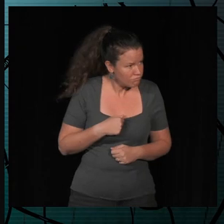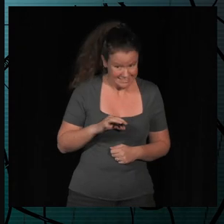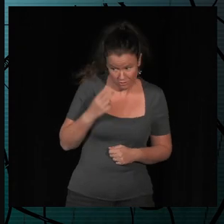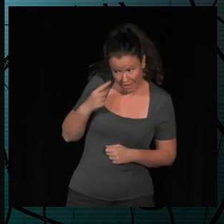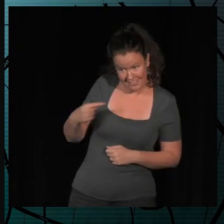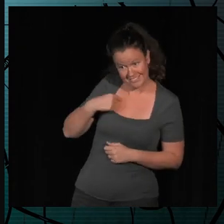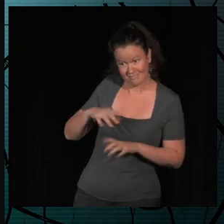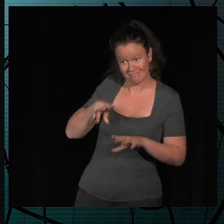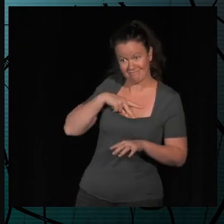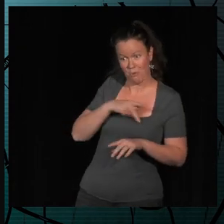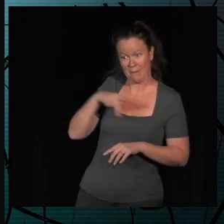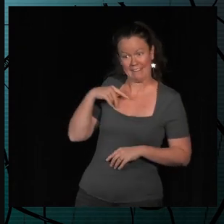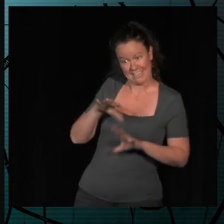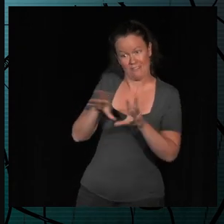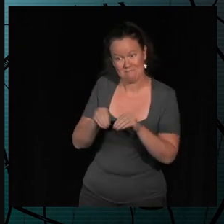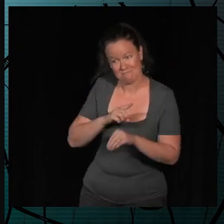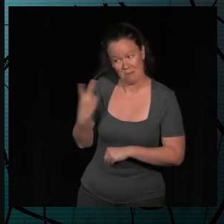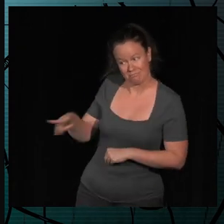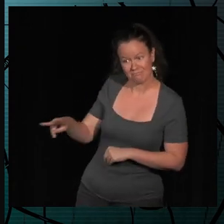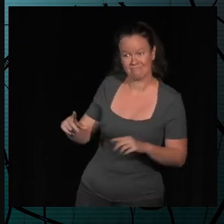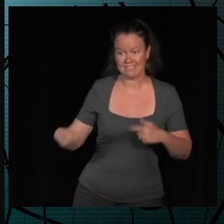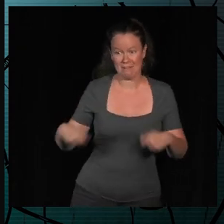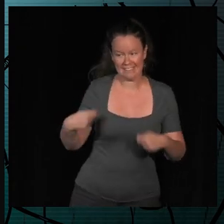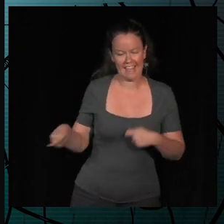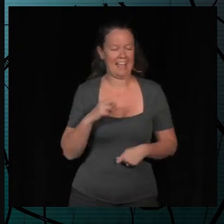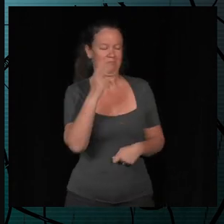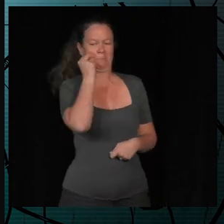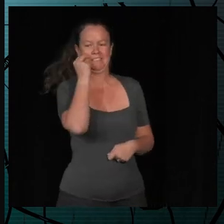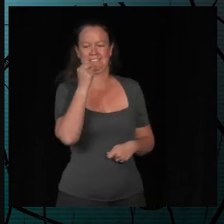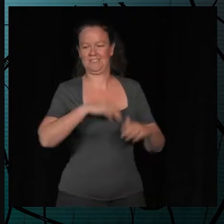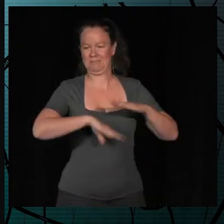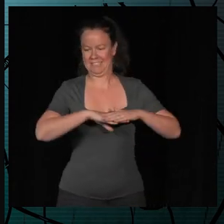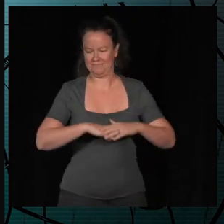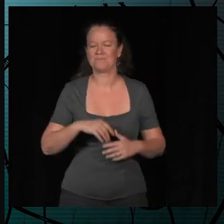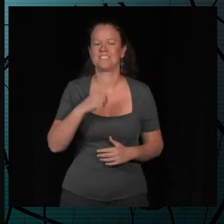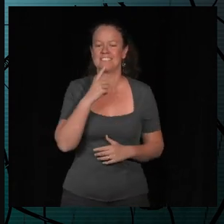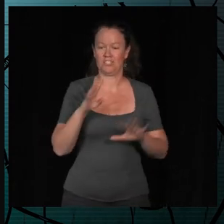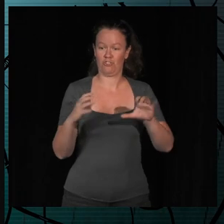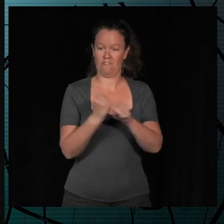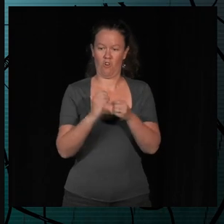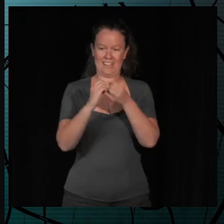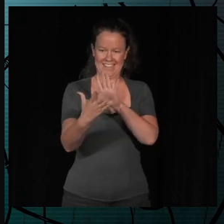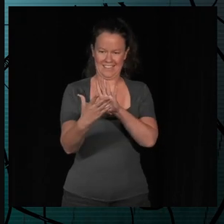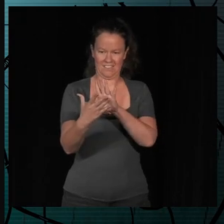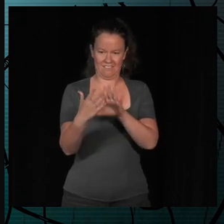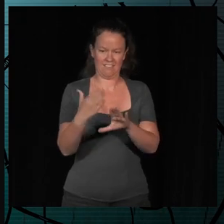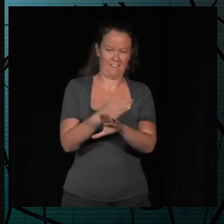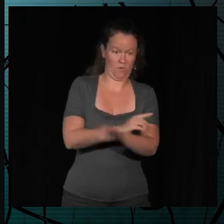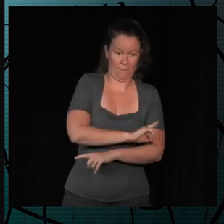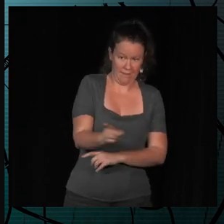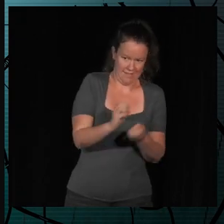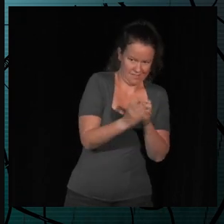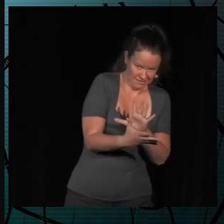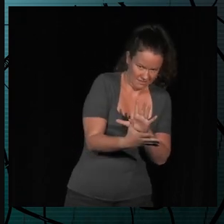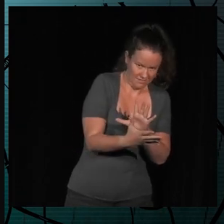puis 3 6 9 12 9 c'était pas de d'Internet avant 9 ans et pas de d'Internet libre donc avant